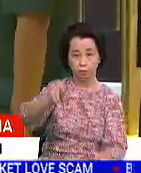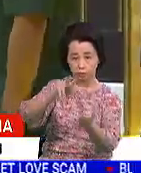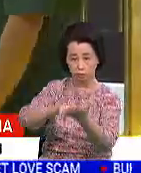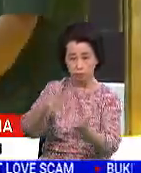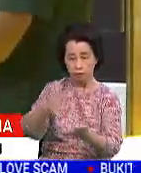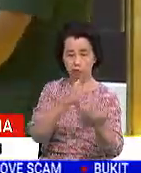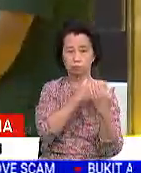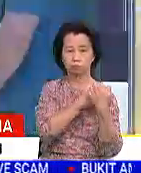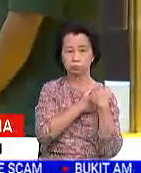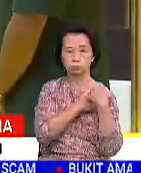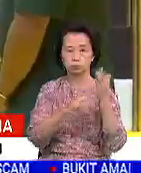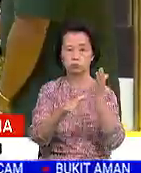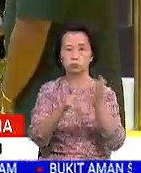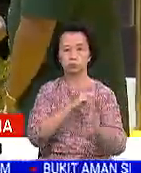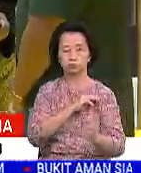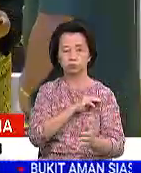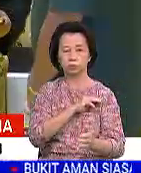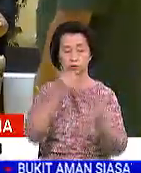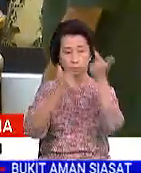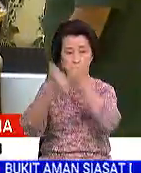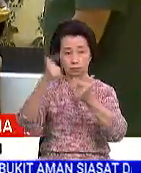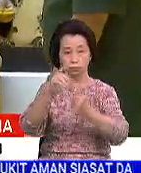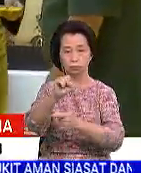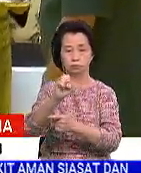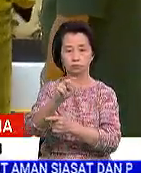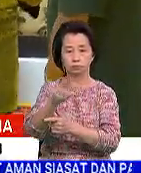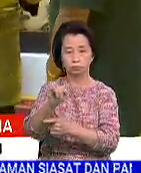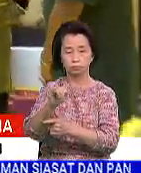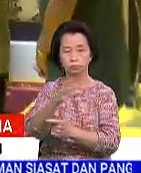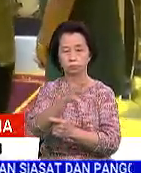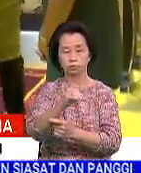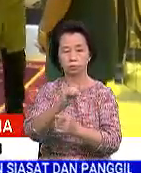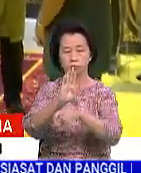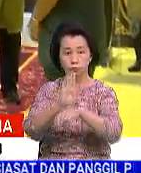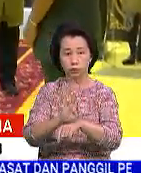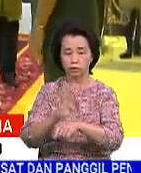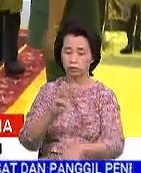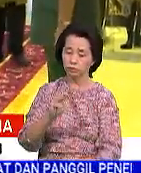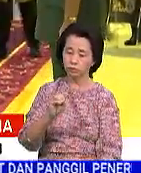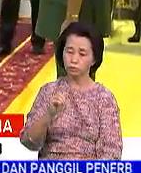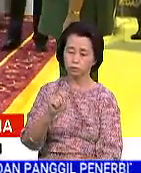akan memegang portfolio Timbalan Menteri Pelancongan, Seni dan Budaya MOTEC.